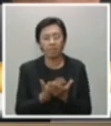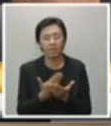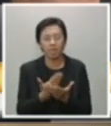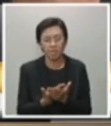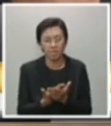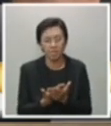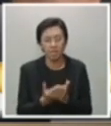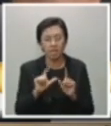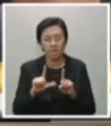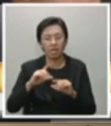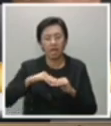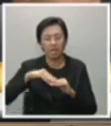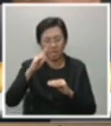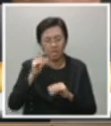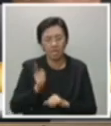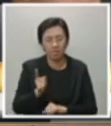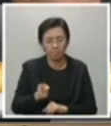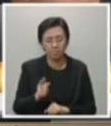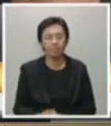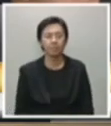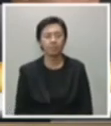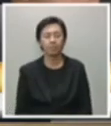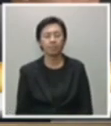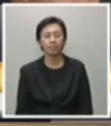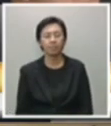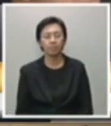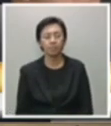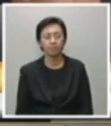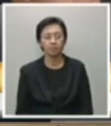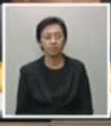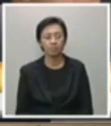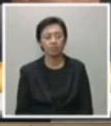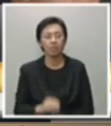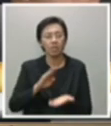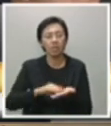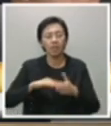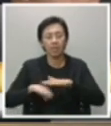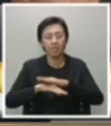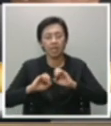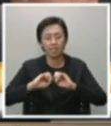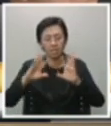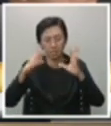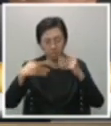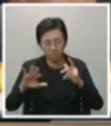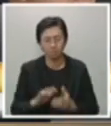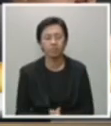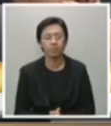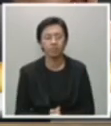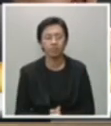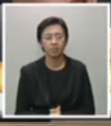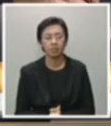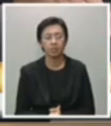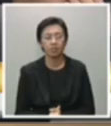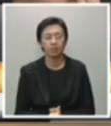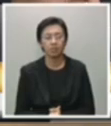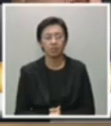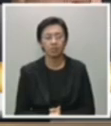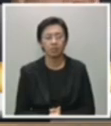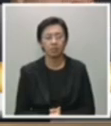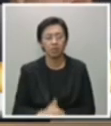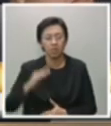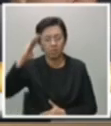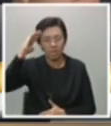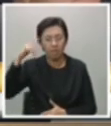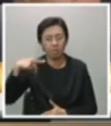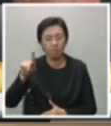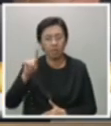เกินกว่า1ล้านบาทอย่างแน่นอนและข้อเท็จจริงเป็นที่ปรากฏชัดว่าจากการยอมรับของพลเอกประยุทธ์